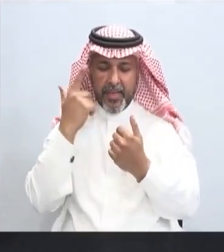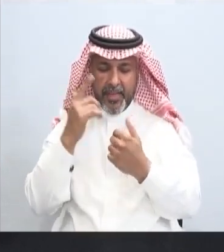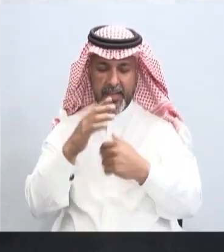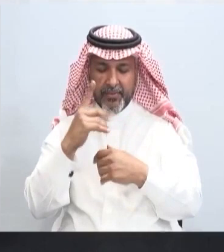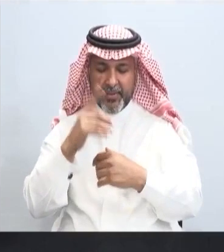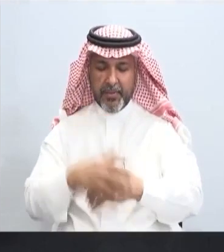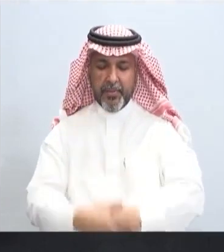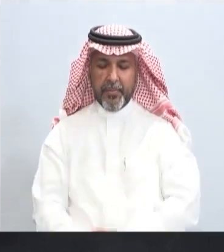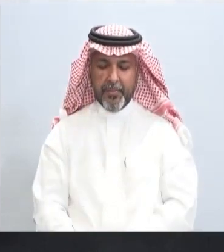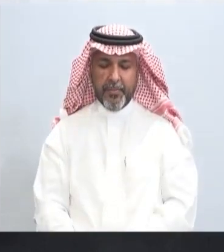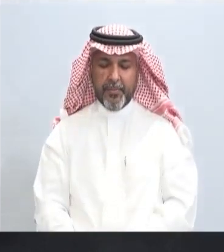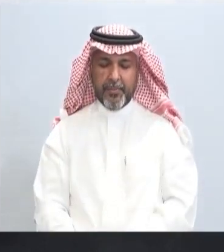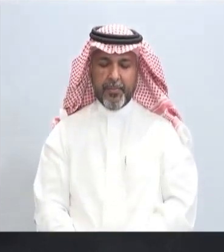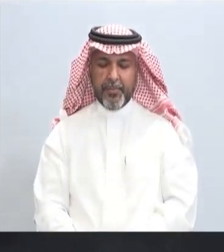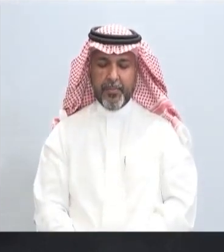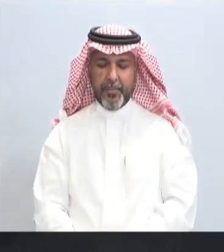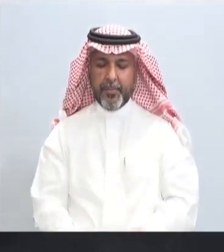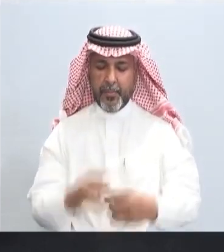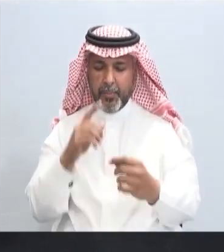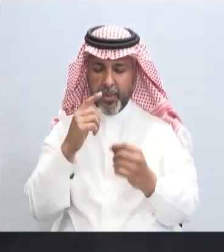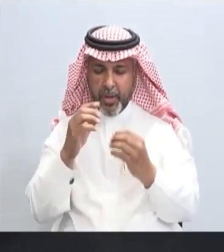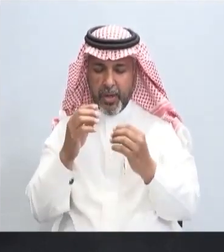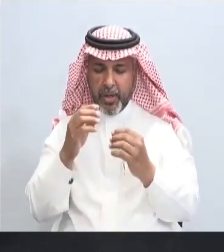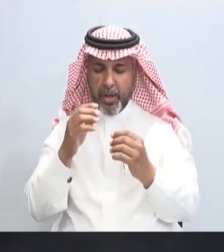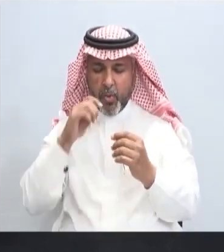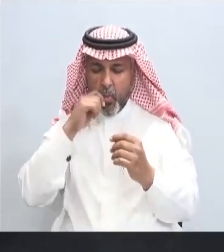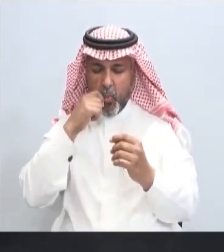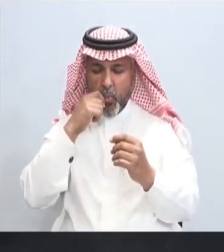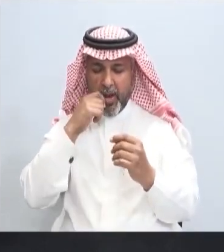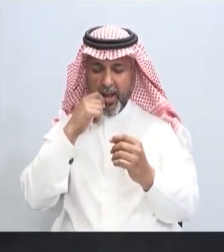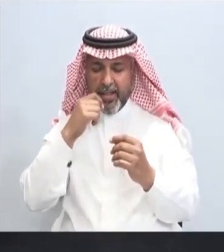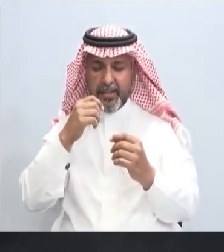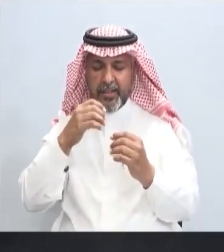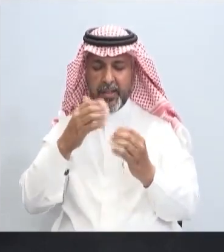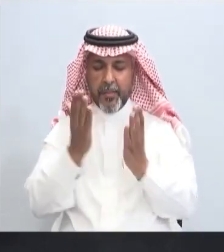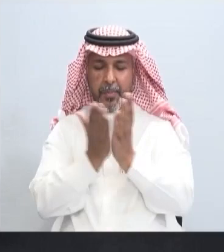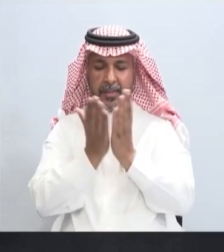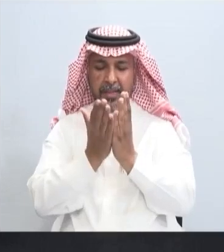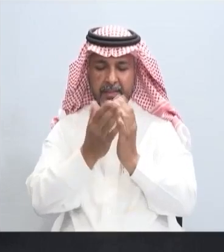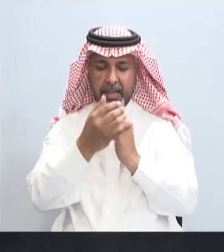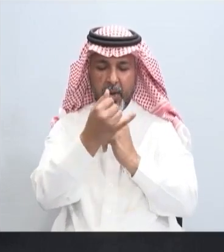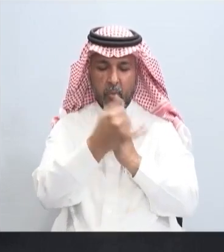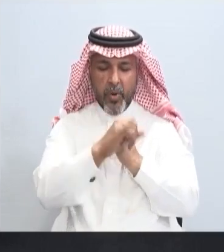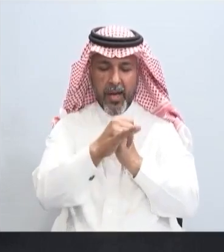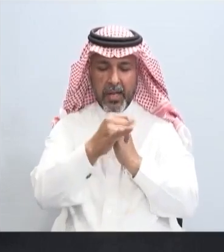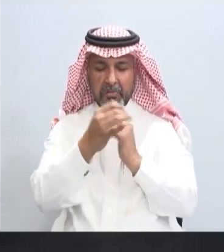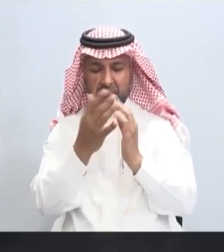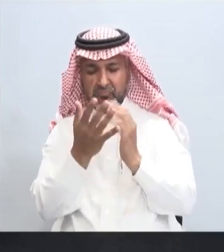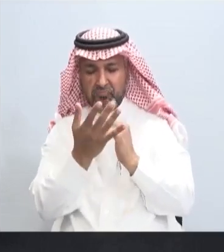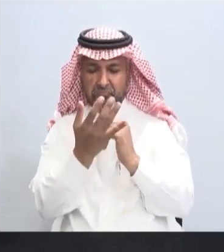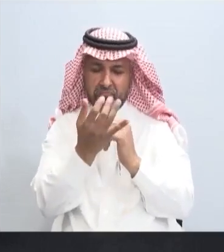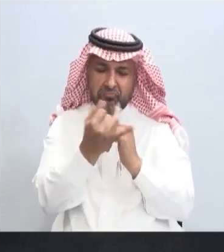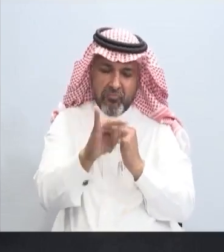ان يكون في الصف الاول الثانوي او يكون في الصف الثاني ثانوي لا يمكن يكون عندي طالب موجود في الاول ثانوي والثاني ثانوي مثلا